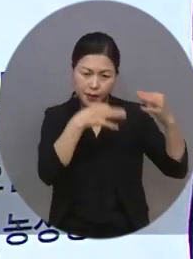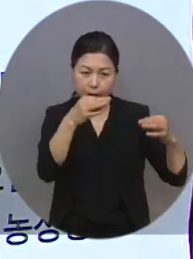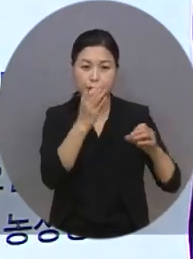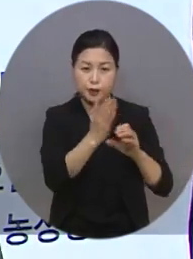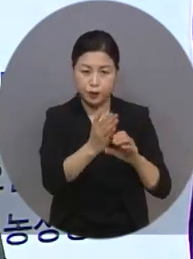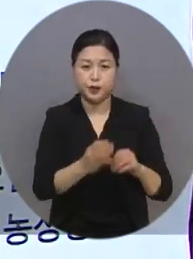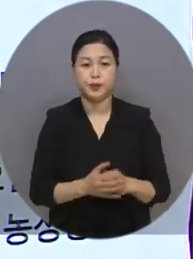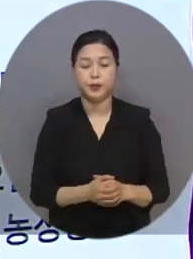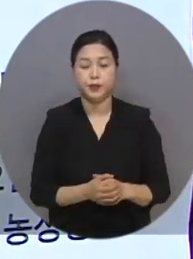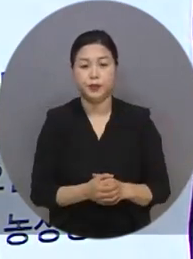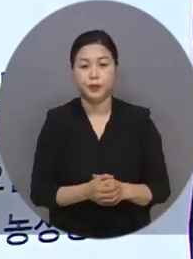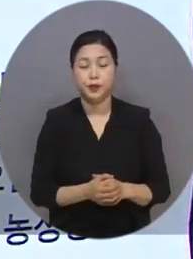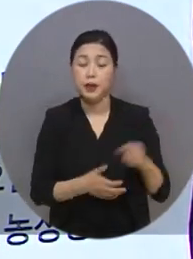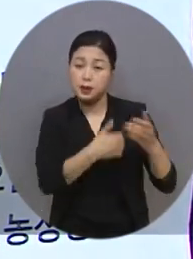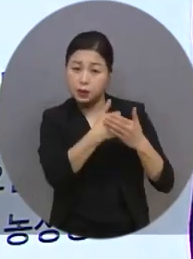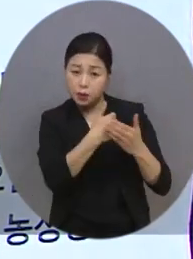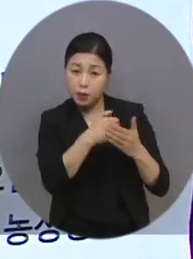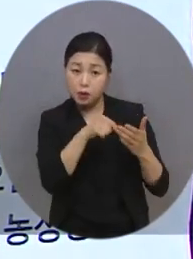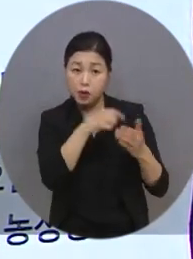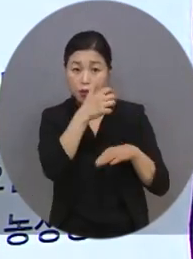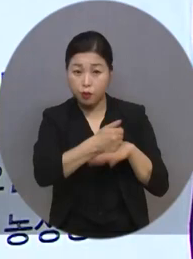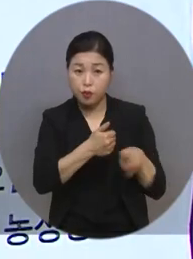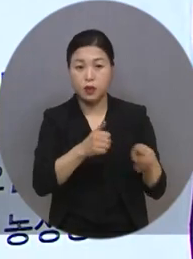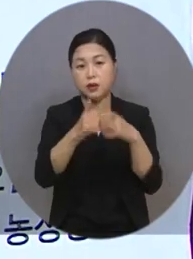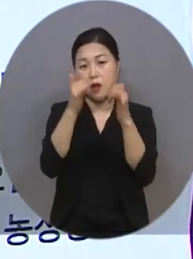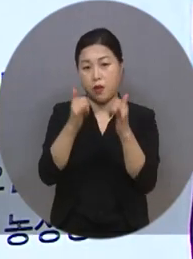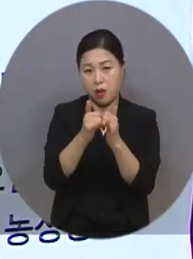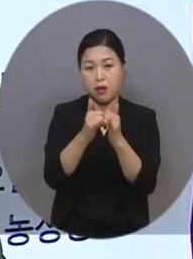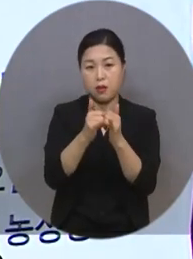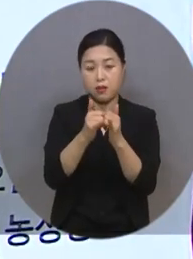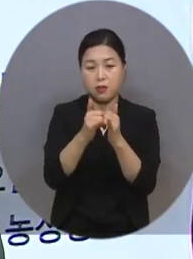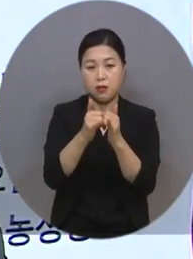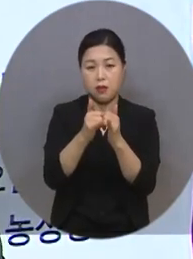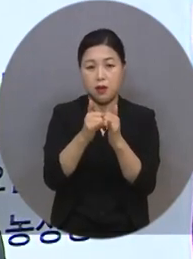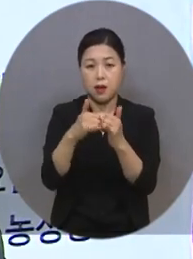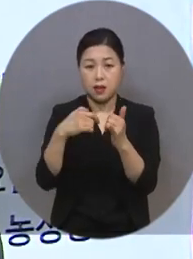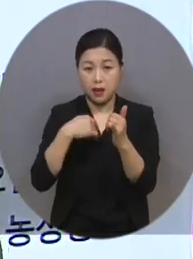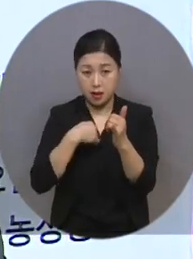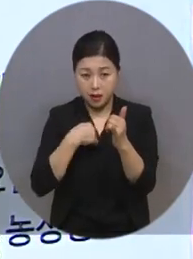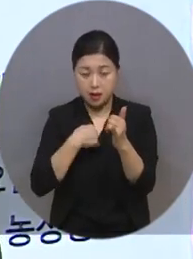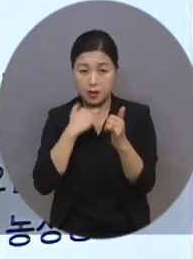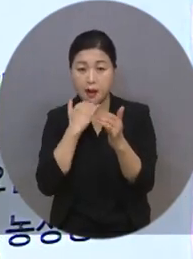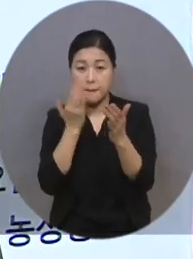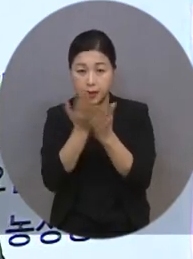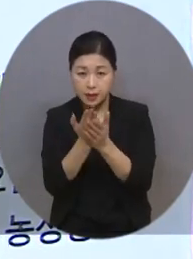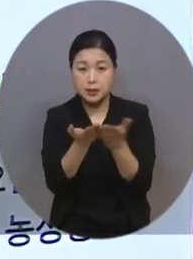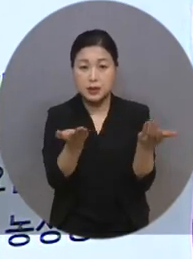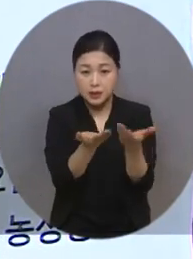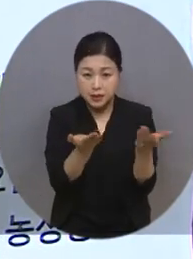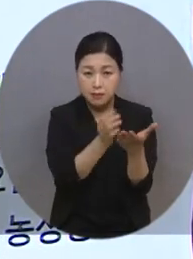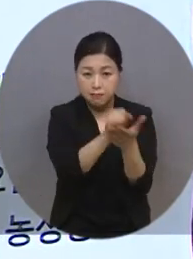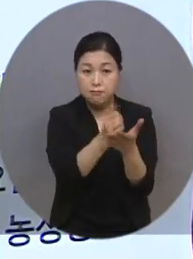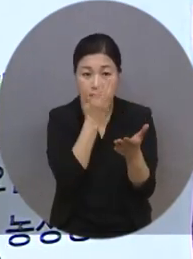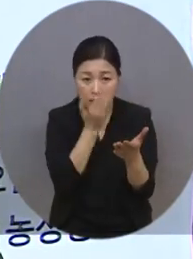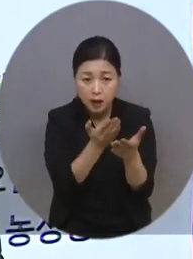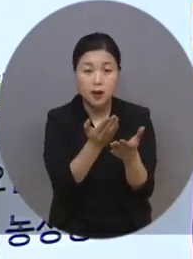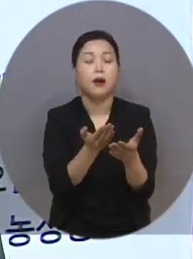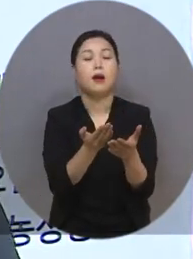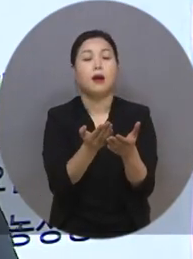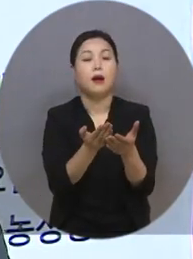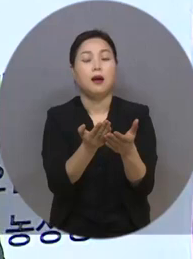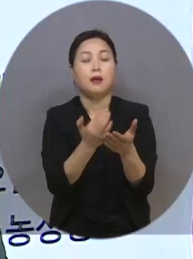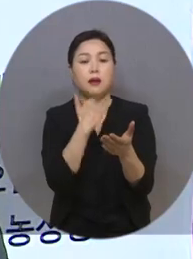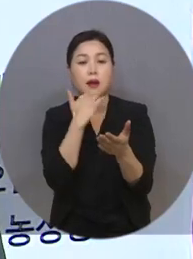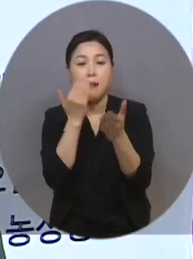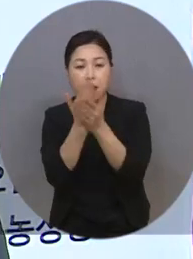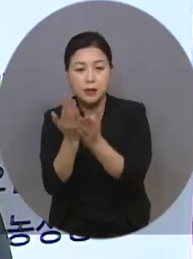그 지원이 있어야 그 사람이 이 사회 속에서 온전하게 자기 나이에 맞는 일을 하고 자기 나이에